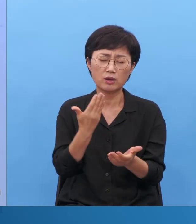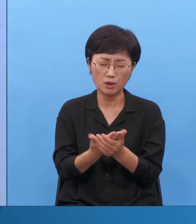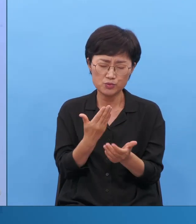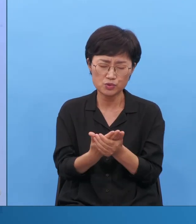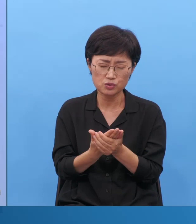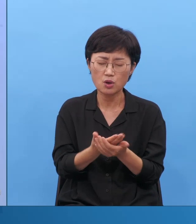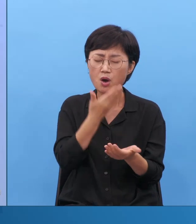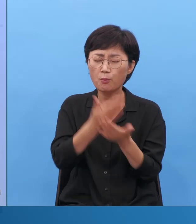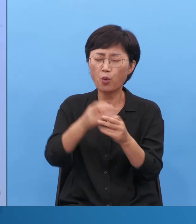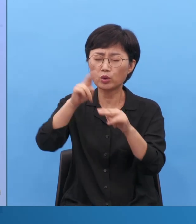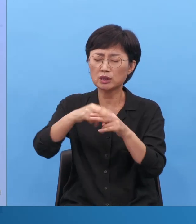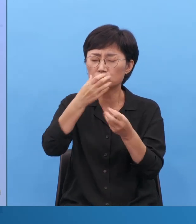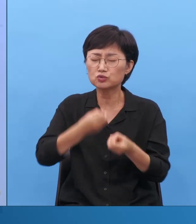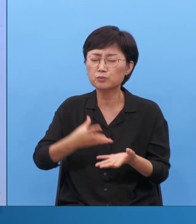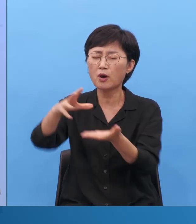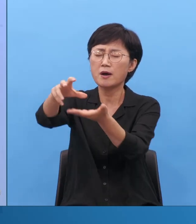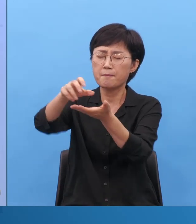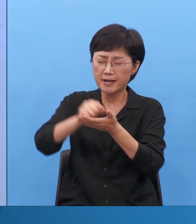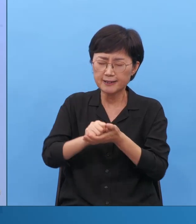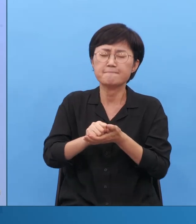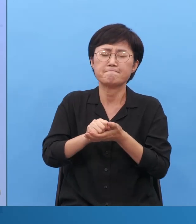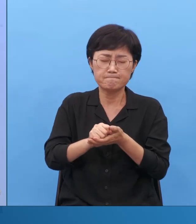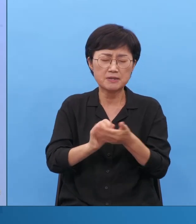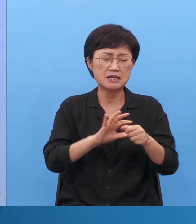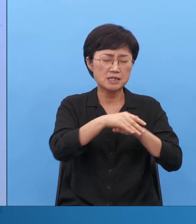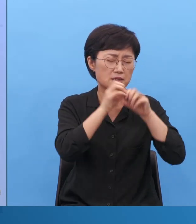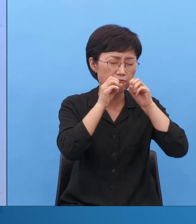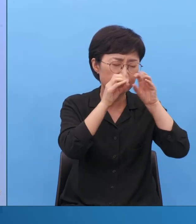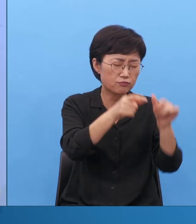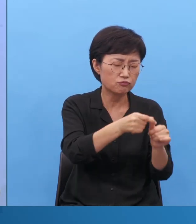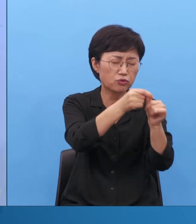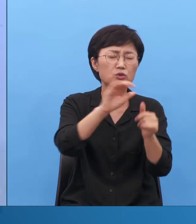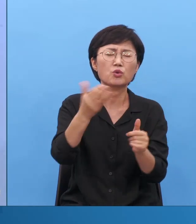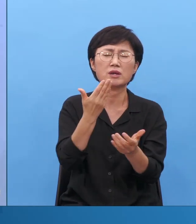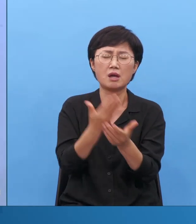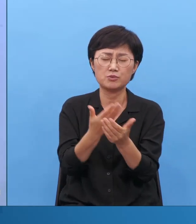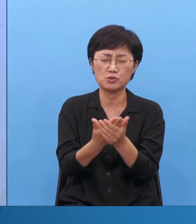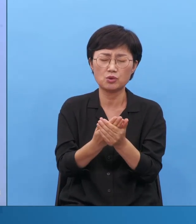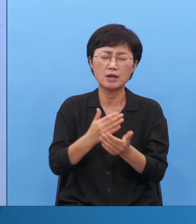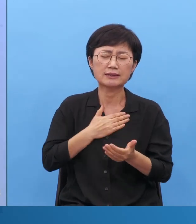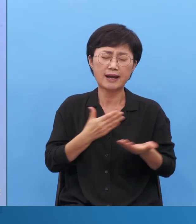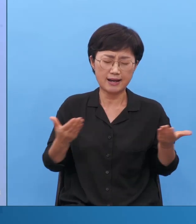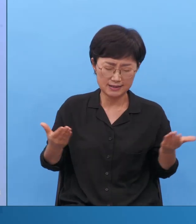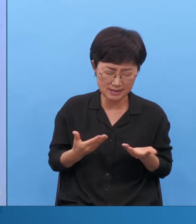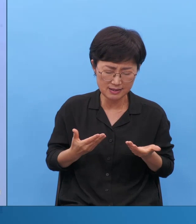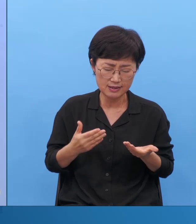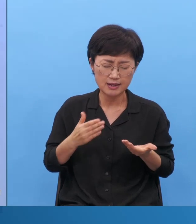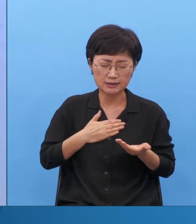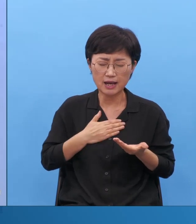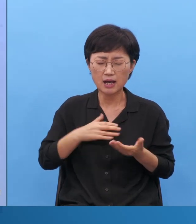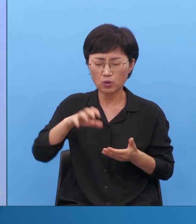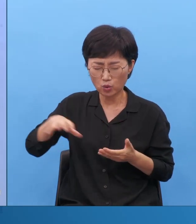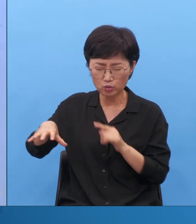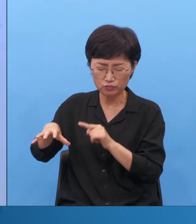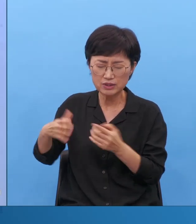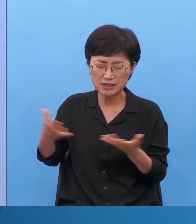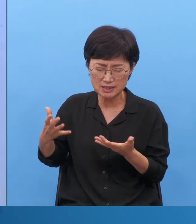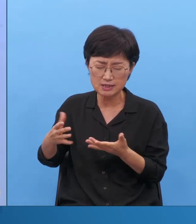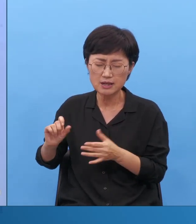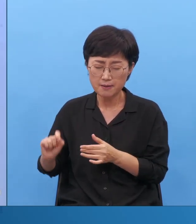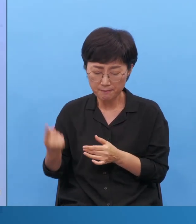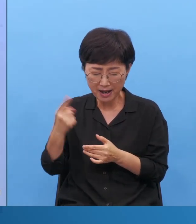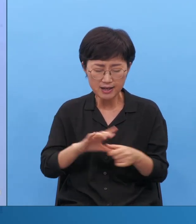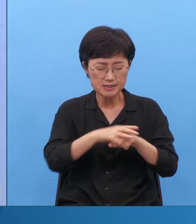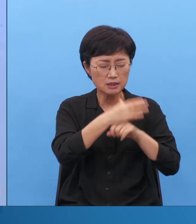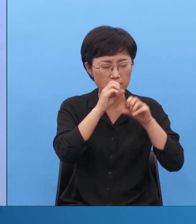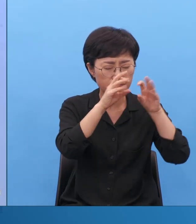보좌의 your children. 축복으로 세상 살리게 해 주옵소서. May we revive the earth through 나의 the power 직업, of 학업, the throne. 산업이 세계 복음화하게 And 하옵소서. may my careers, my